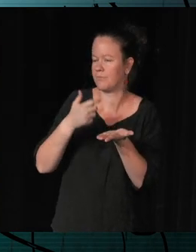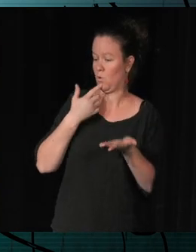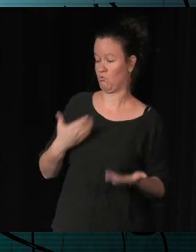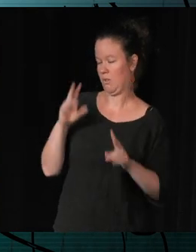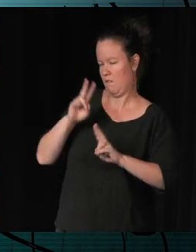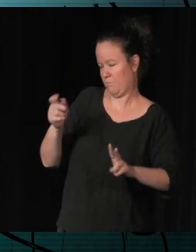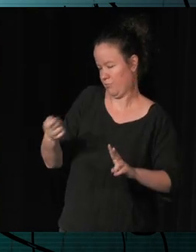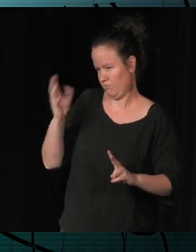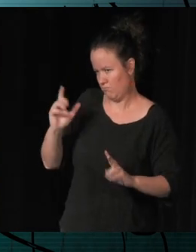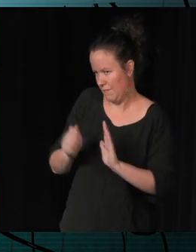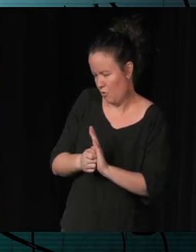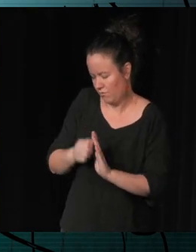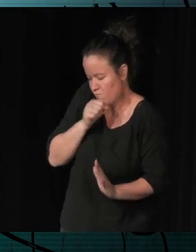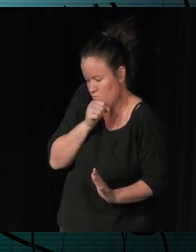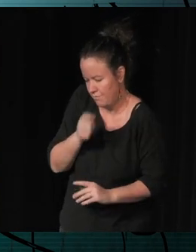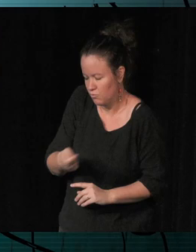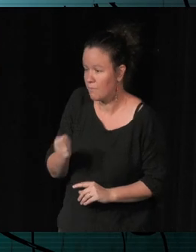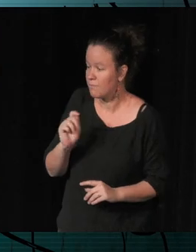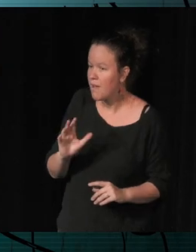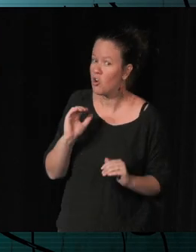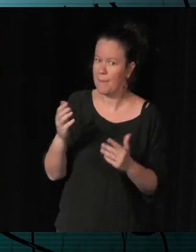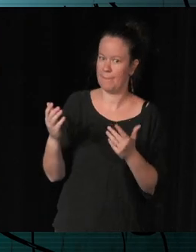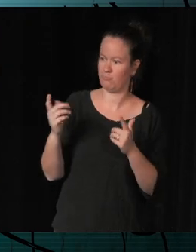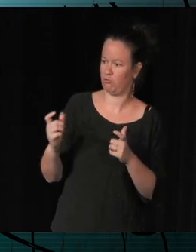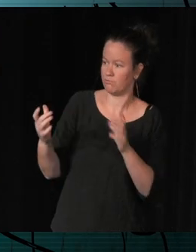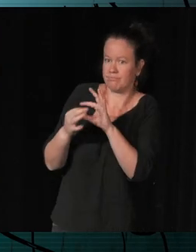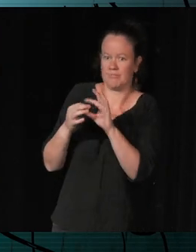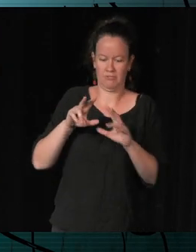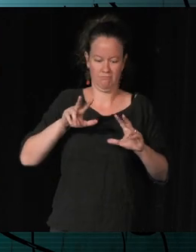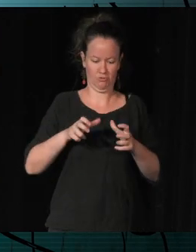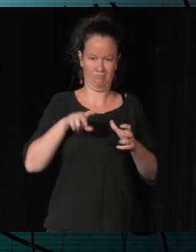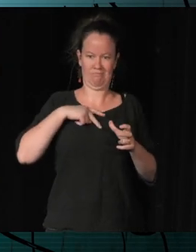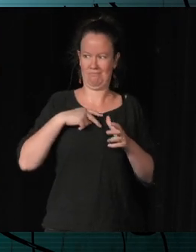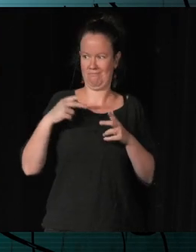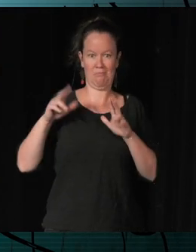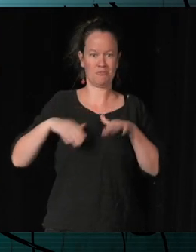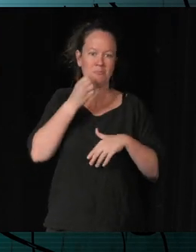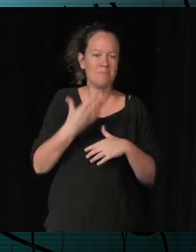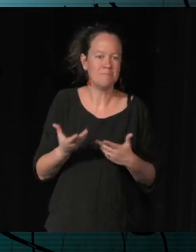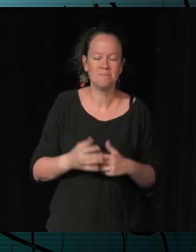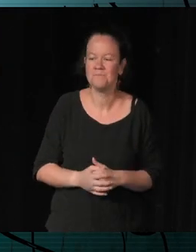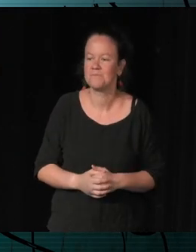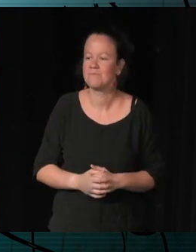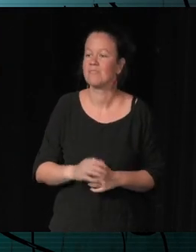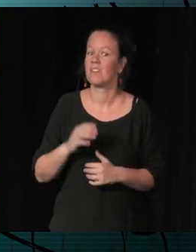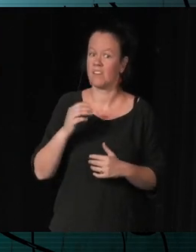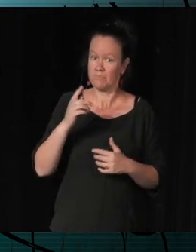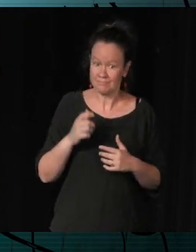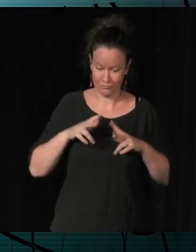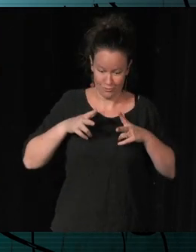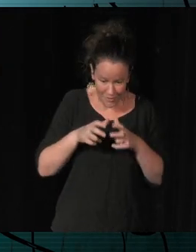époque là et enfin bref donc en gros c'était impossible de d'imaginer que après ça